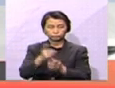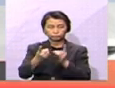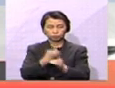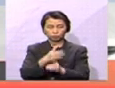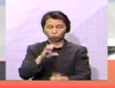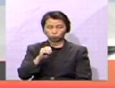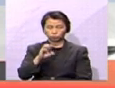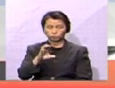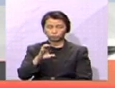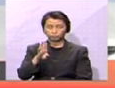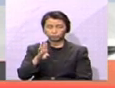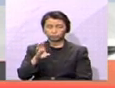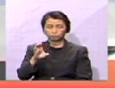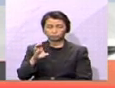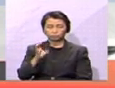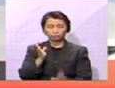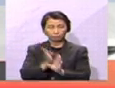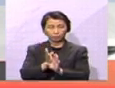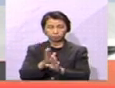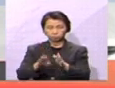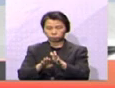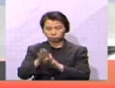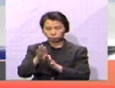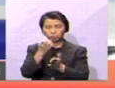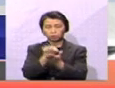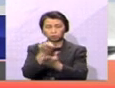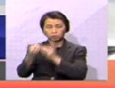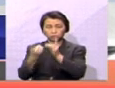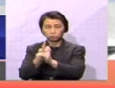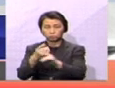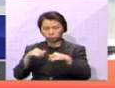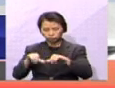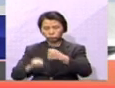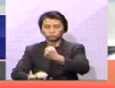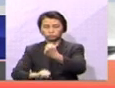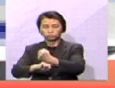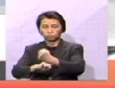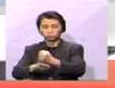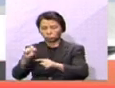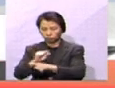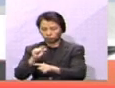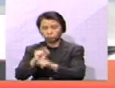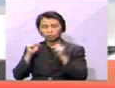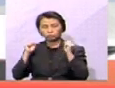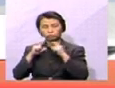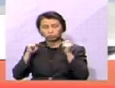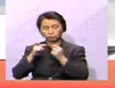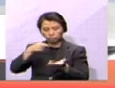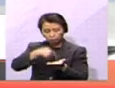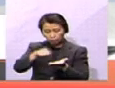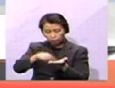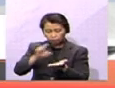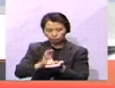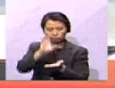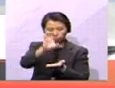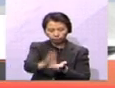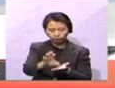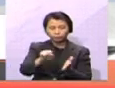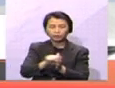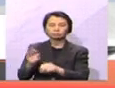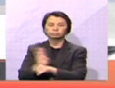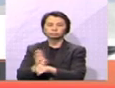OCBC bank 2018 pertumbuhan ekonomi dunia dijangka terus disokong penggunaan swasta perbelanjaan pelaburan serta